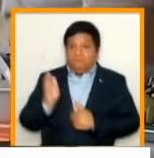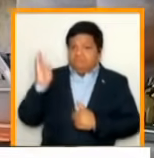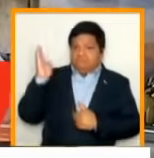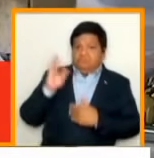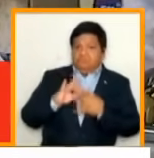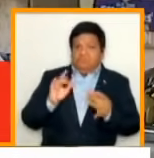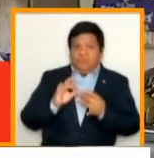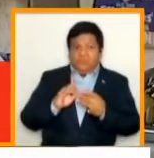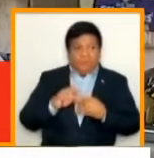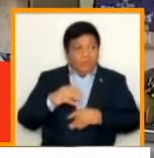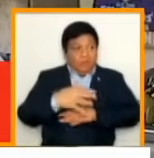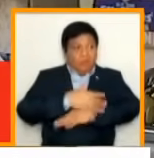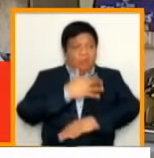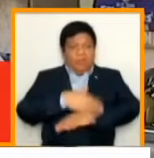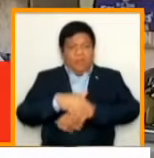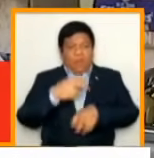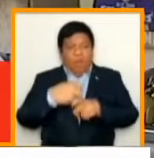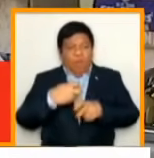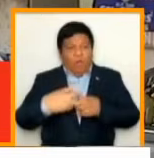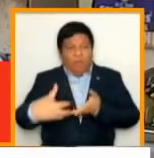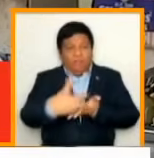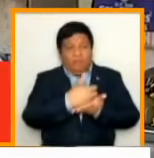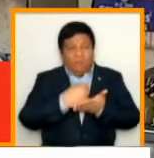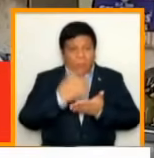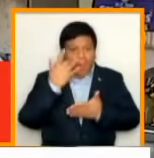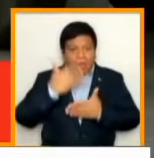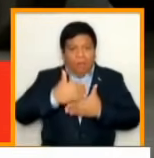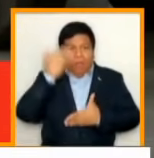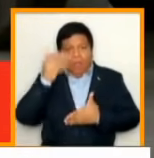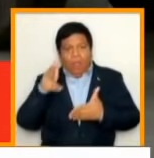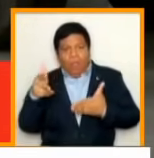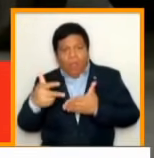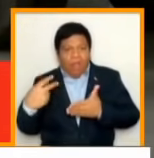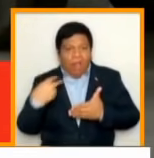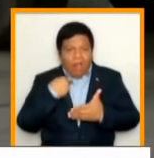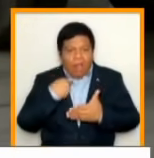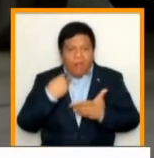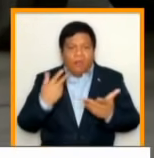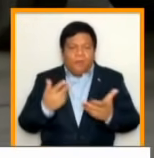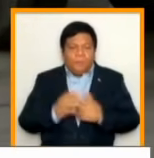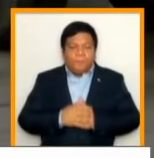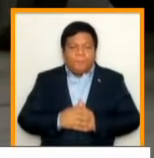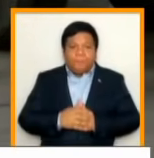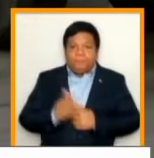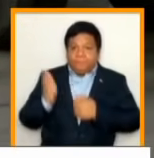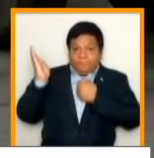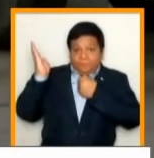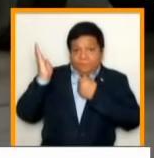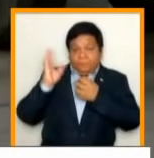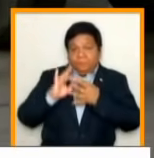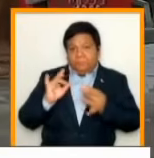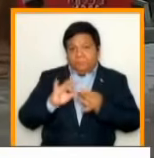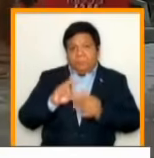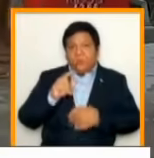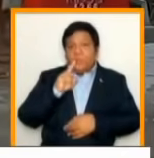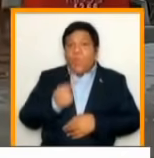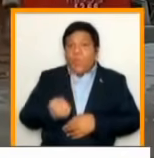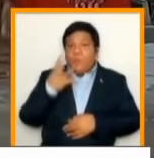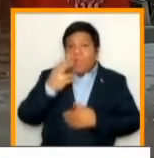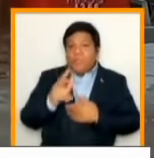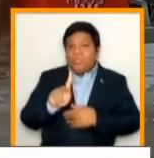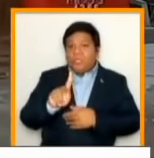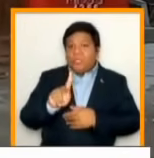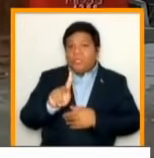Dahil dinip pa lang po sa may checkpoint na, hindi po kami basta pinapapasok. 70 hanggang 77 pesos kada kilo ng tilapia ang benta ng